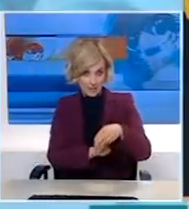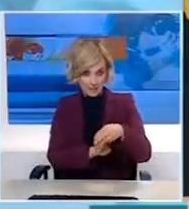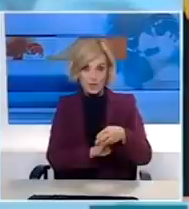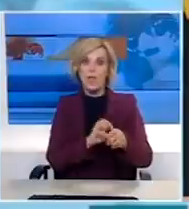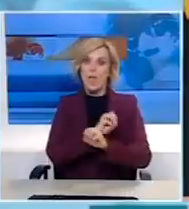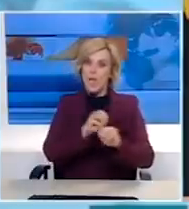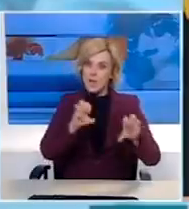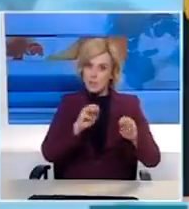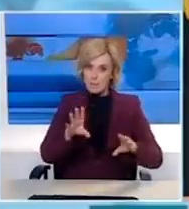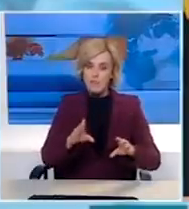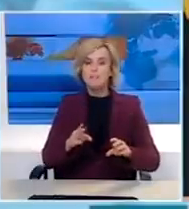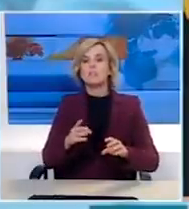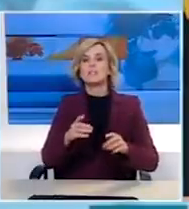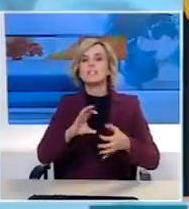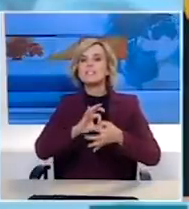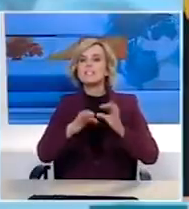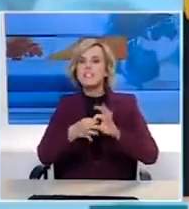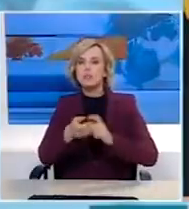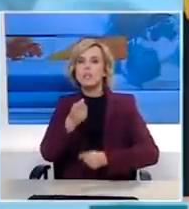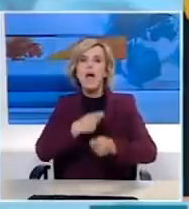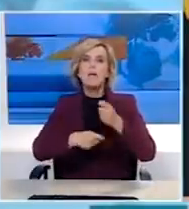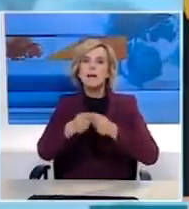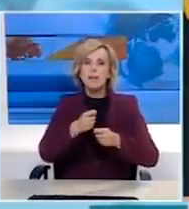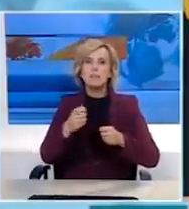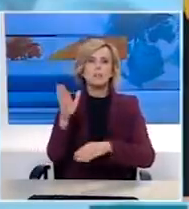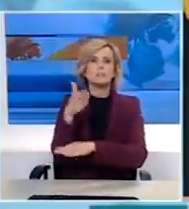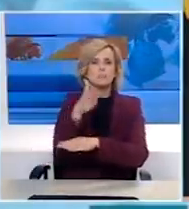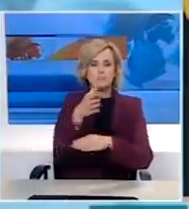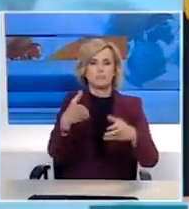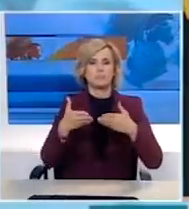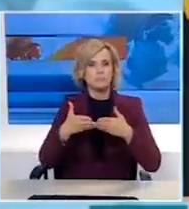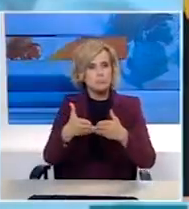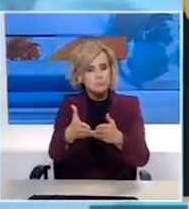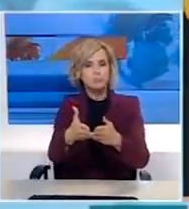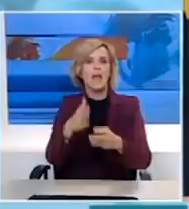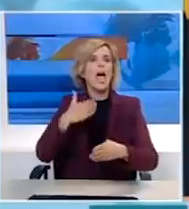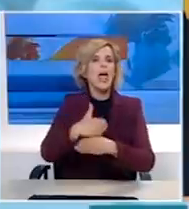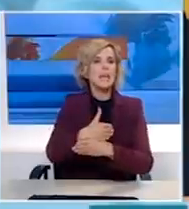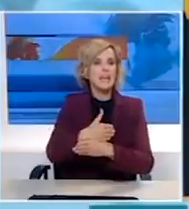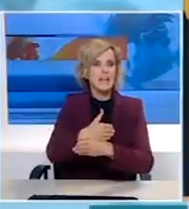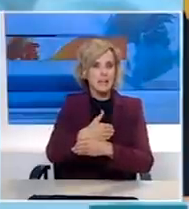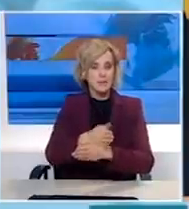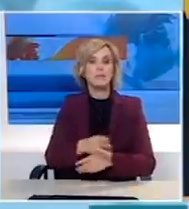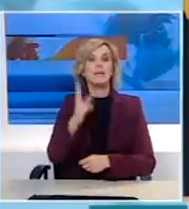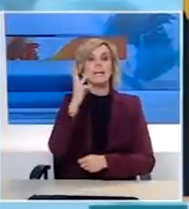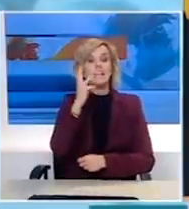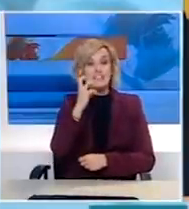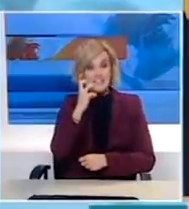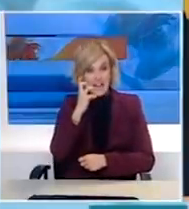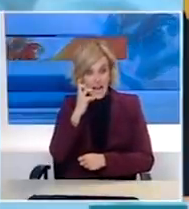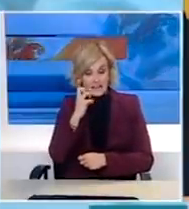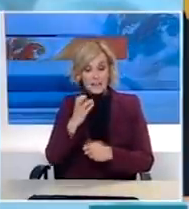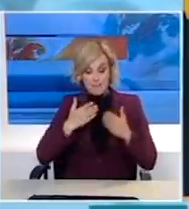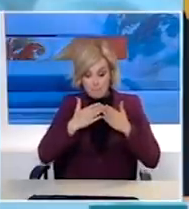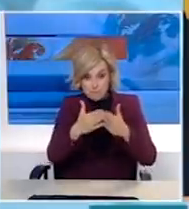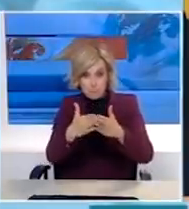από το Σύνδεσμο Ιδιοκτητών Τουριστικών Επαγγελματικών Σκαφών Άνευ Πληρώματος για τον κατάπλου 30 συνολικά ιδιωτικών και επαγγελματικών